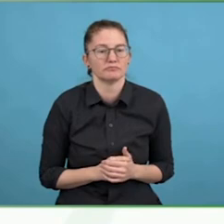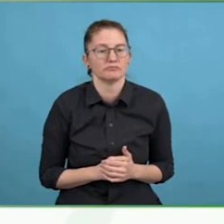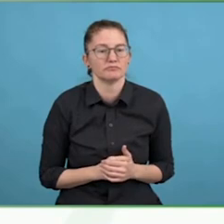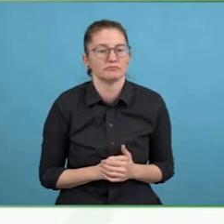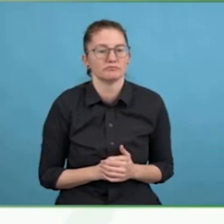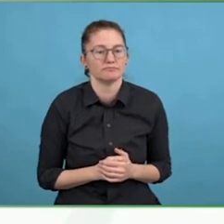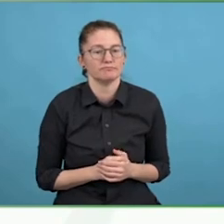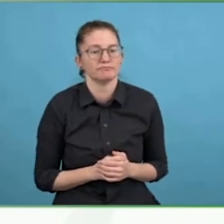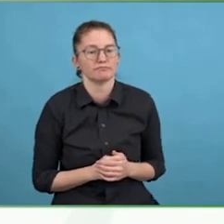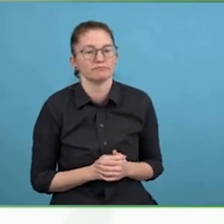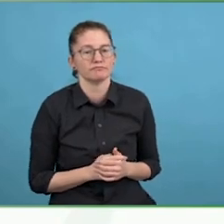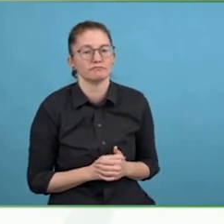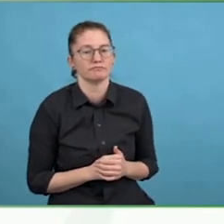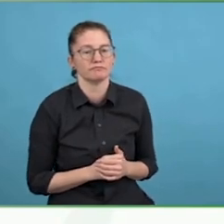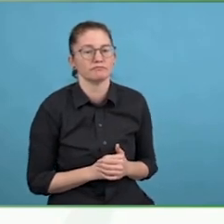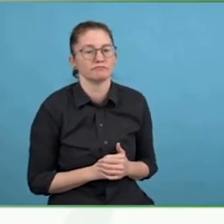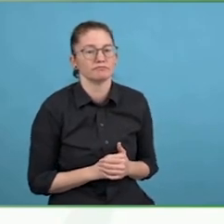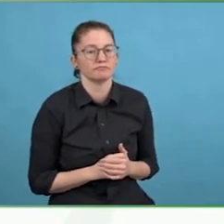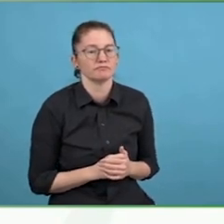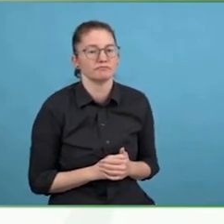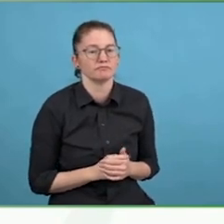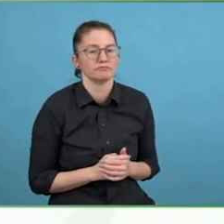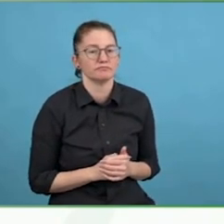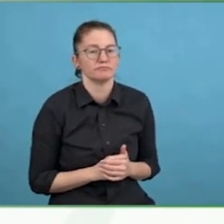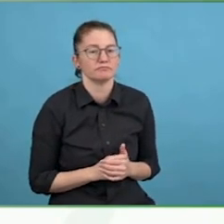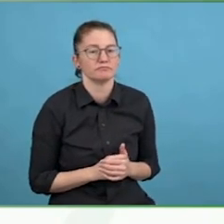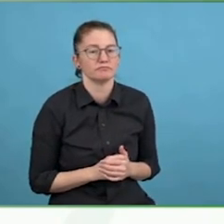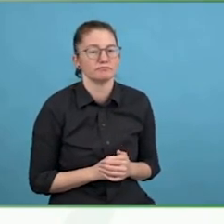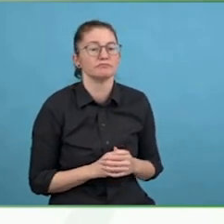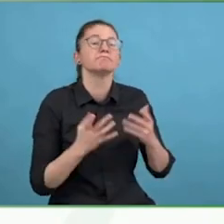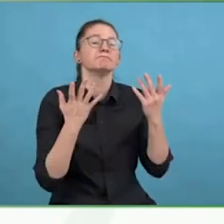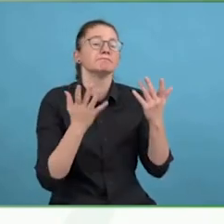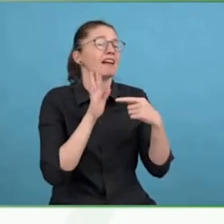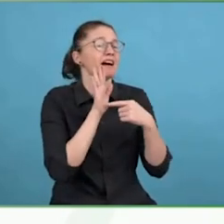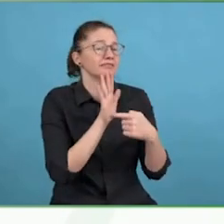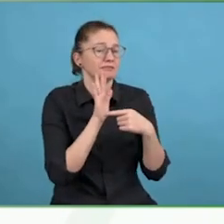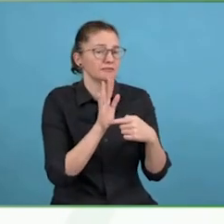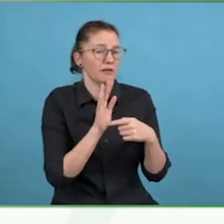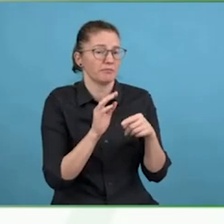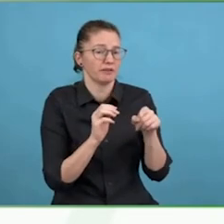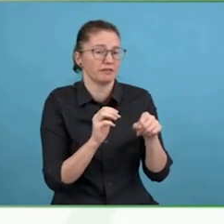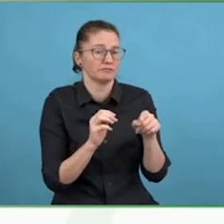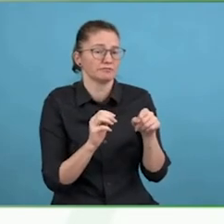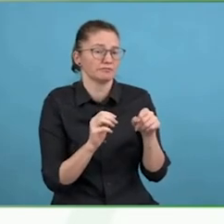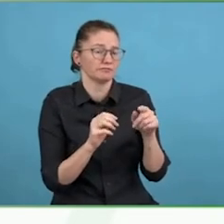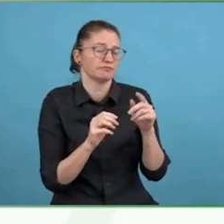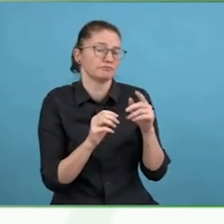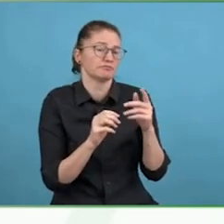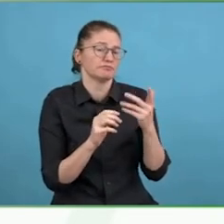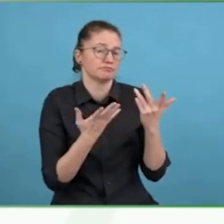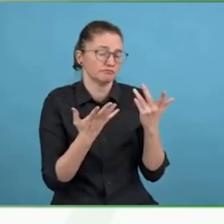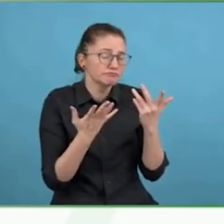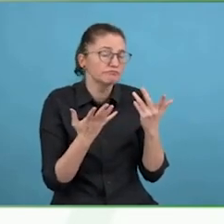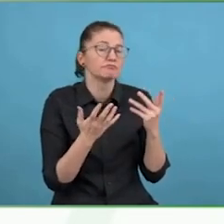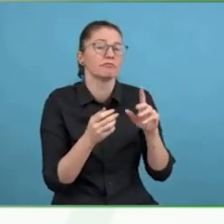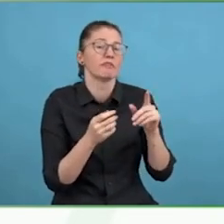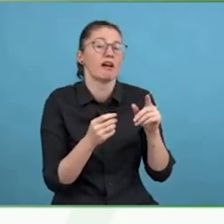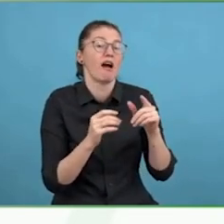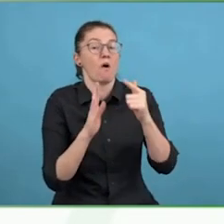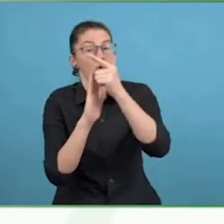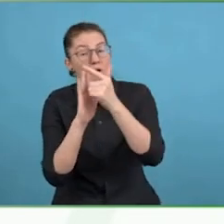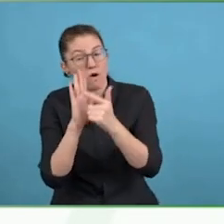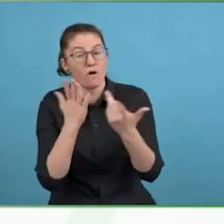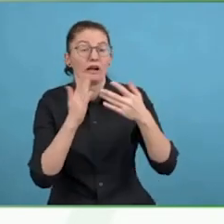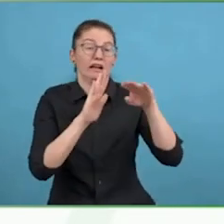been refreshed. منطبق بر استانداردهای بین‌المللی. According to the international standards. در